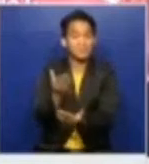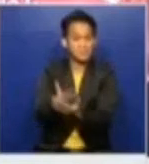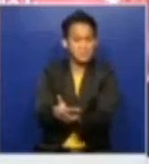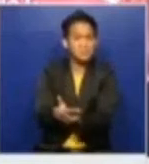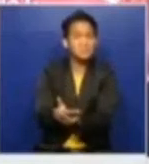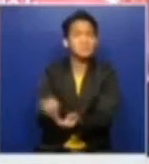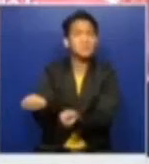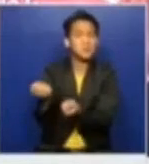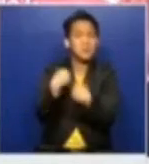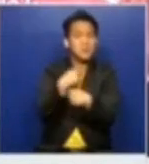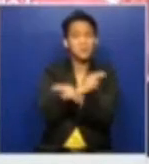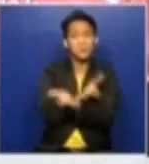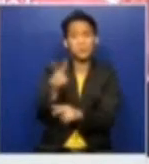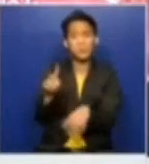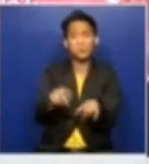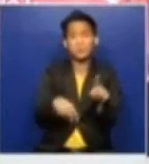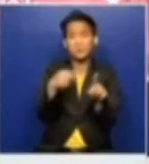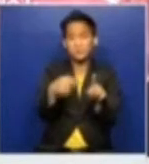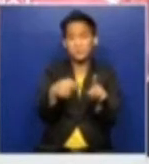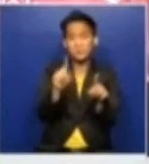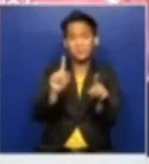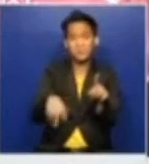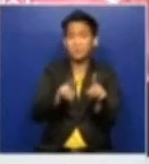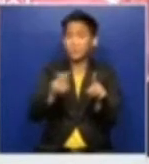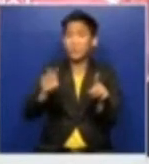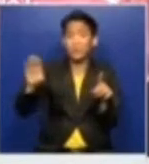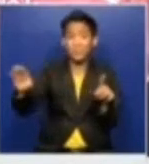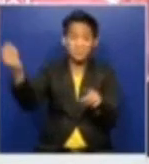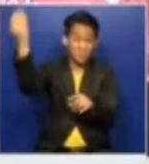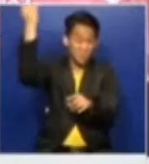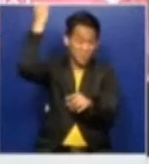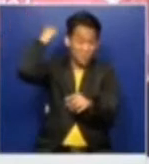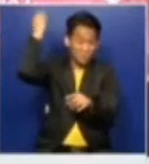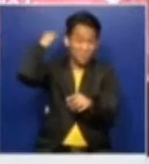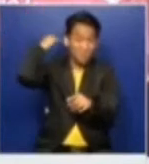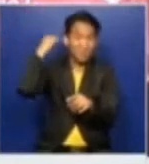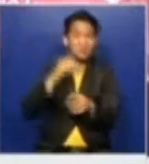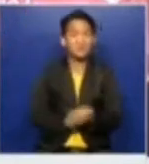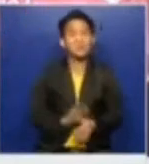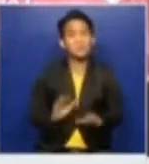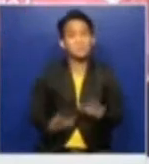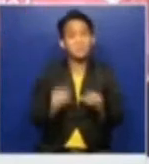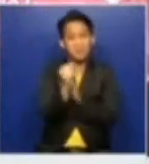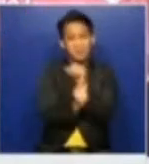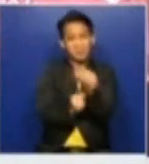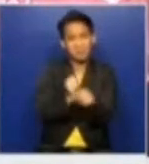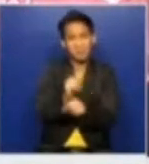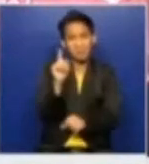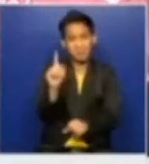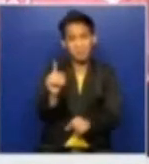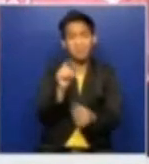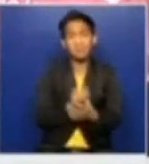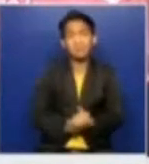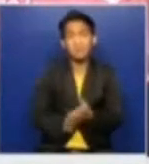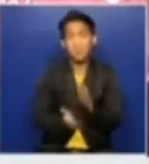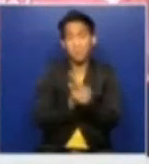คูณ2ก็เป็น 11,200 บาทนี่คือเมื่อก่อนช่วงใช้เวลาแค่1ปีและจากชำนาญการพิ